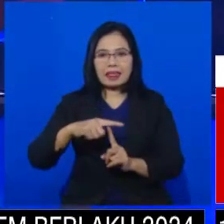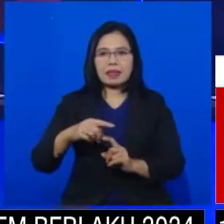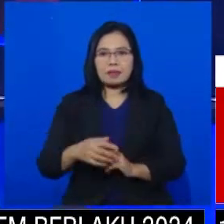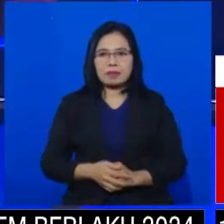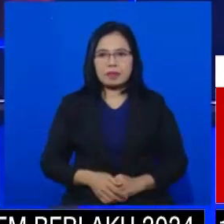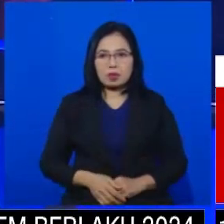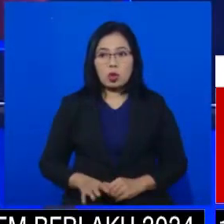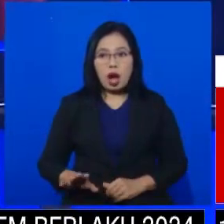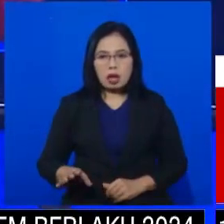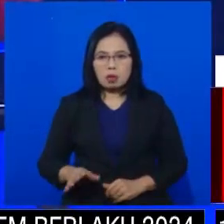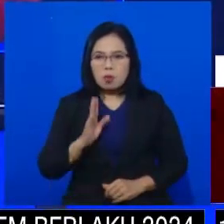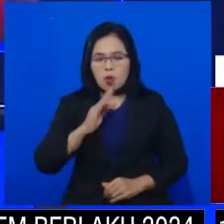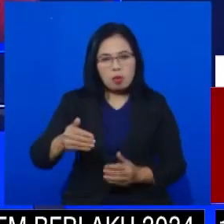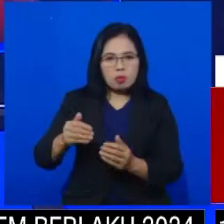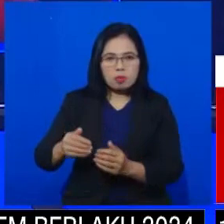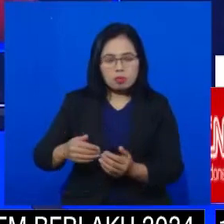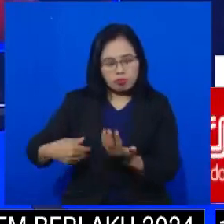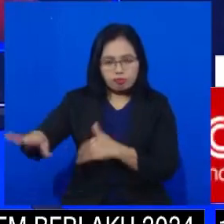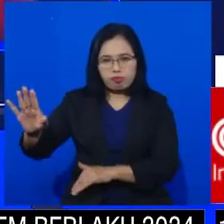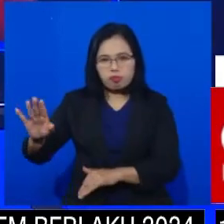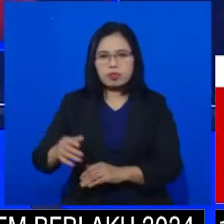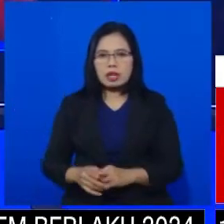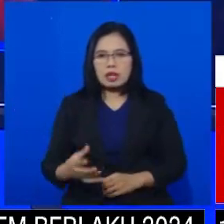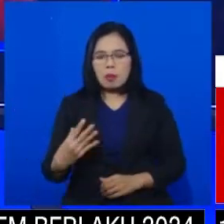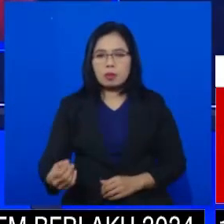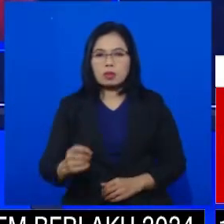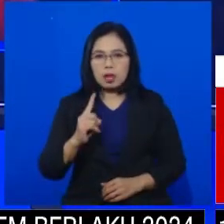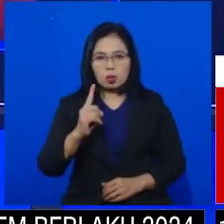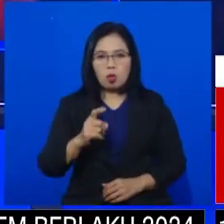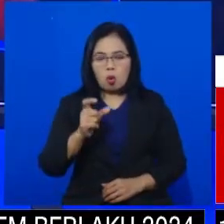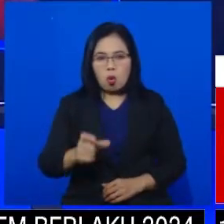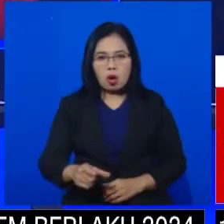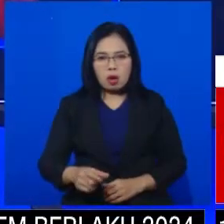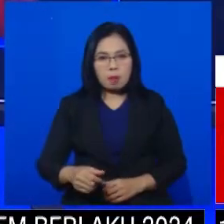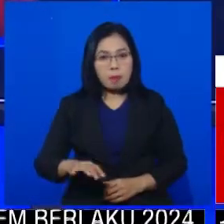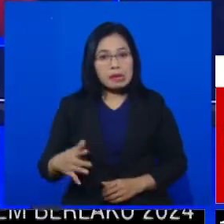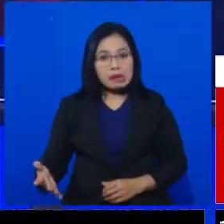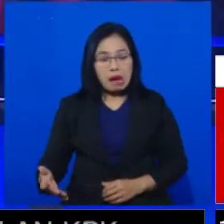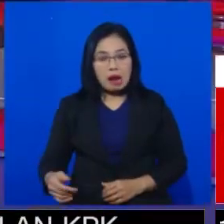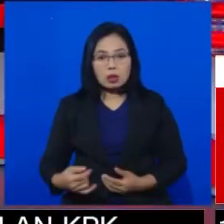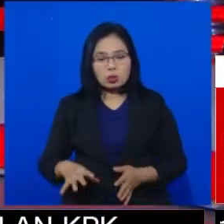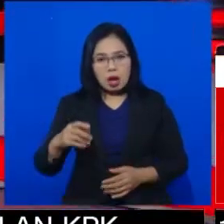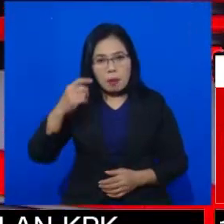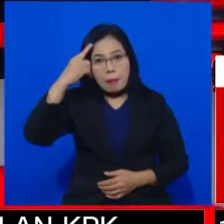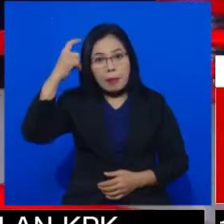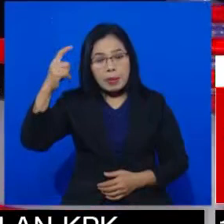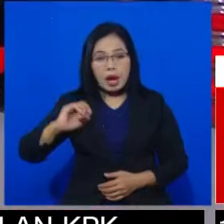kampungnya. Tuduhan muncul setelah salah satu warga meninggal dunia usai memimpikan korban.